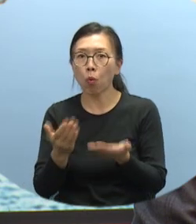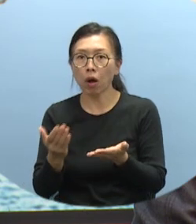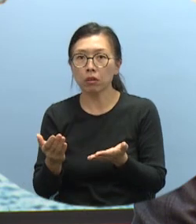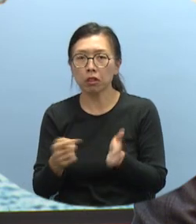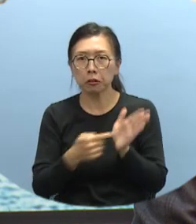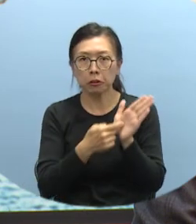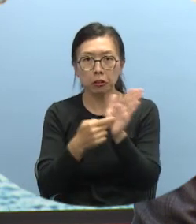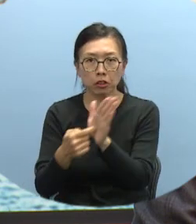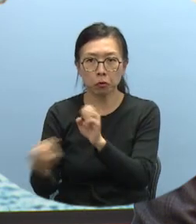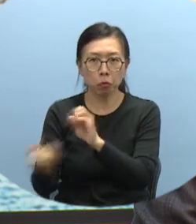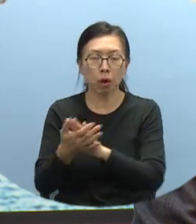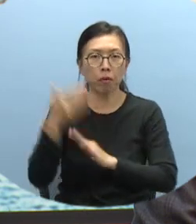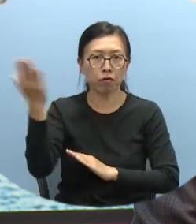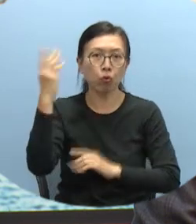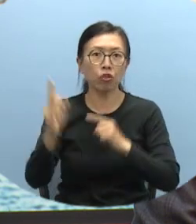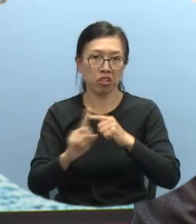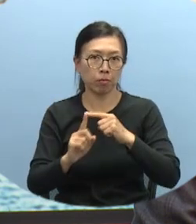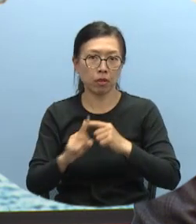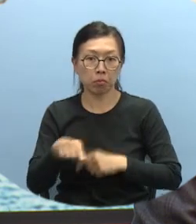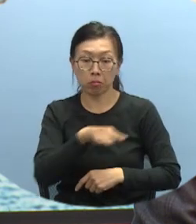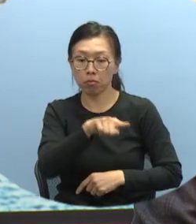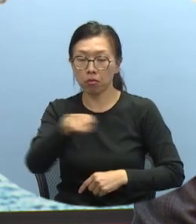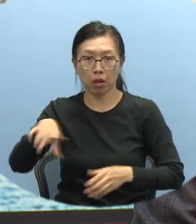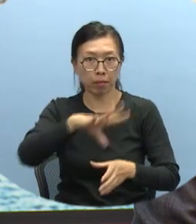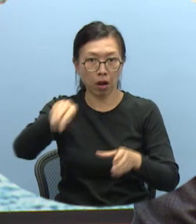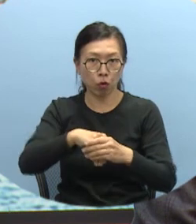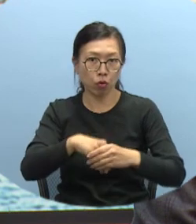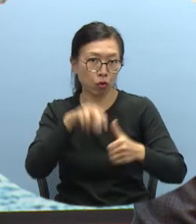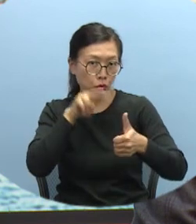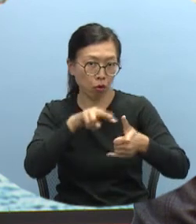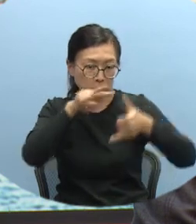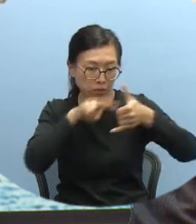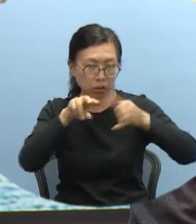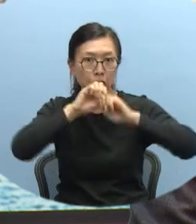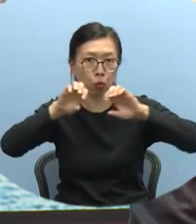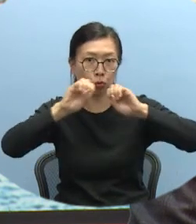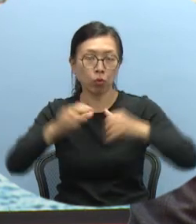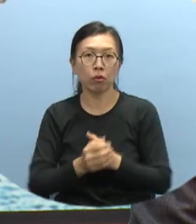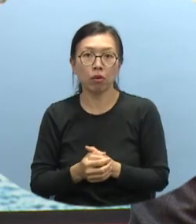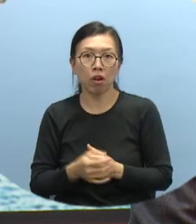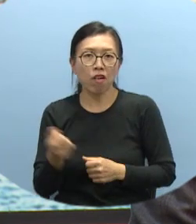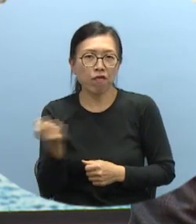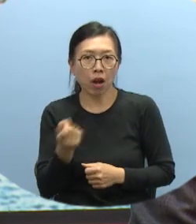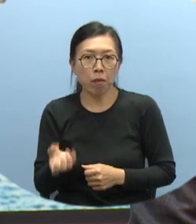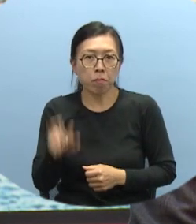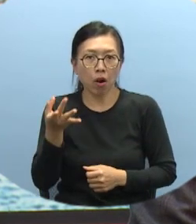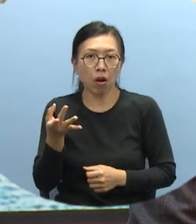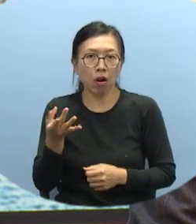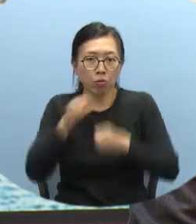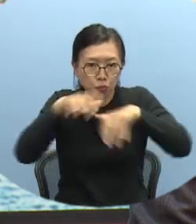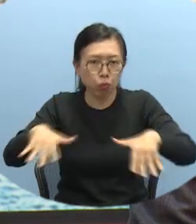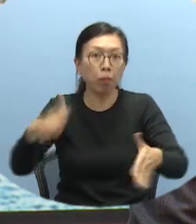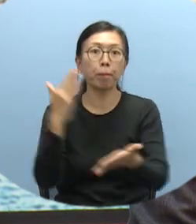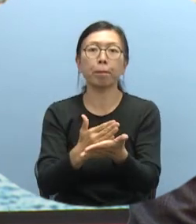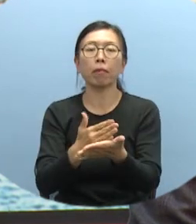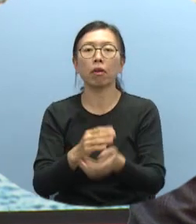這個感染的風險，均會被納入強制檢測公告。為了迅速在源頭堵截社區傳